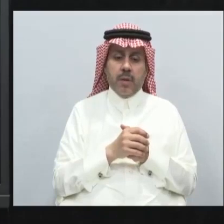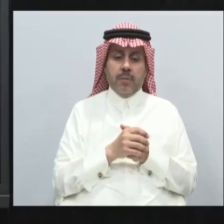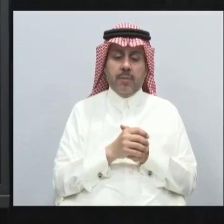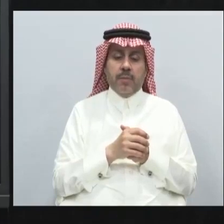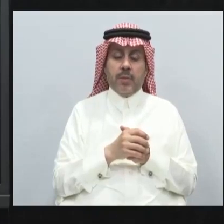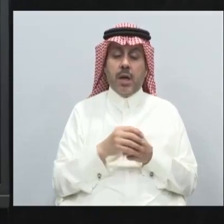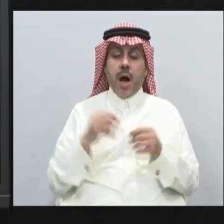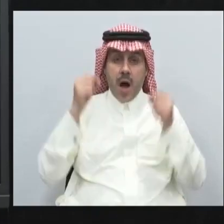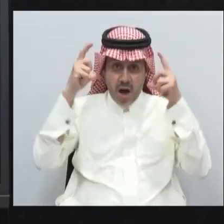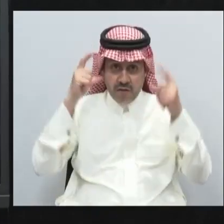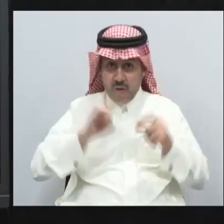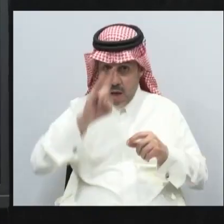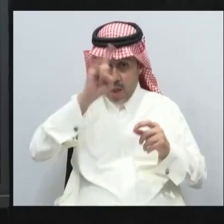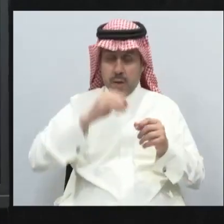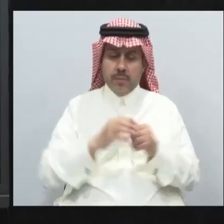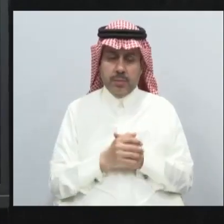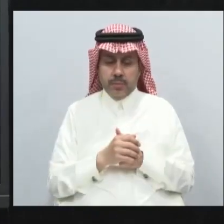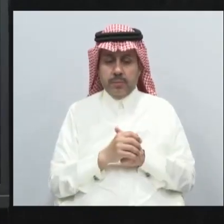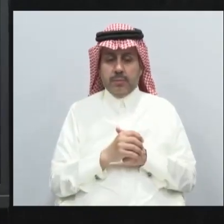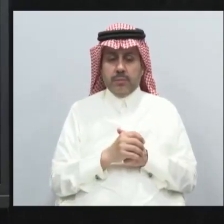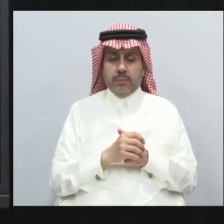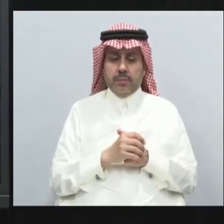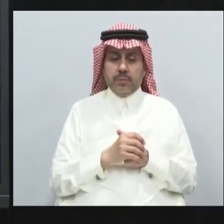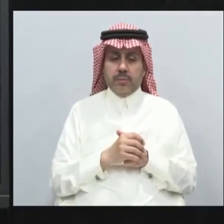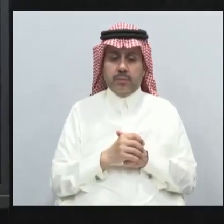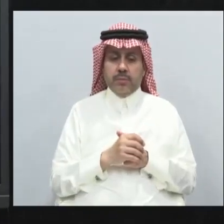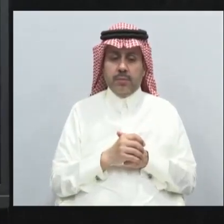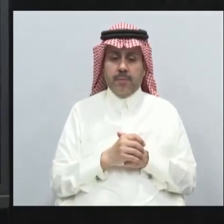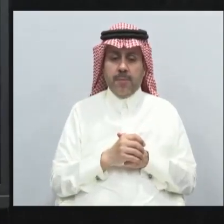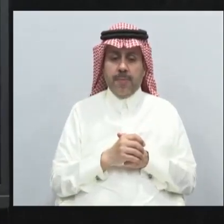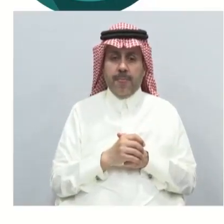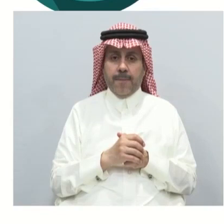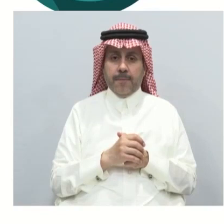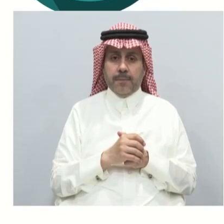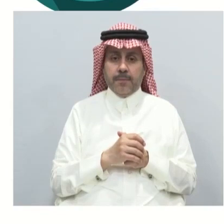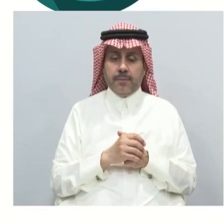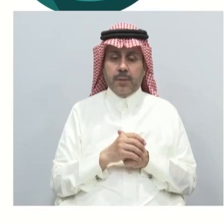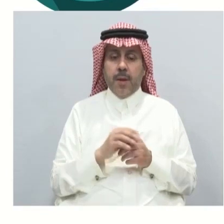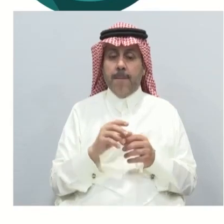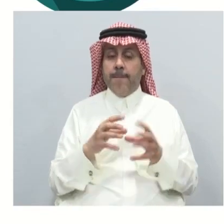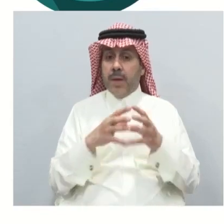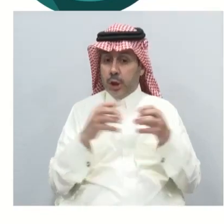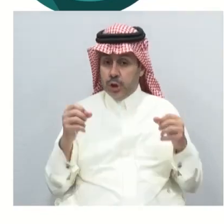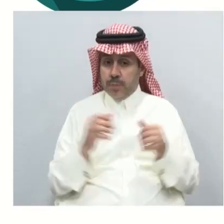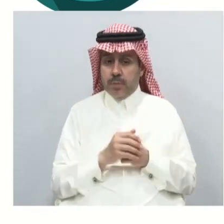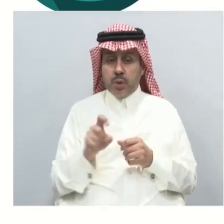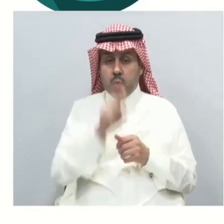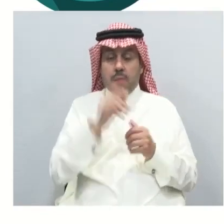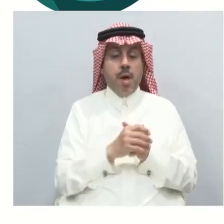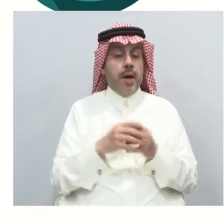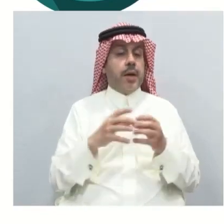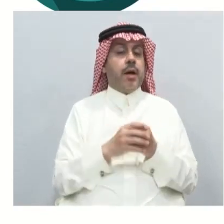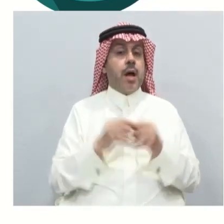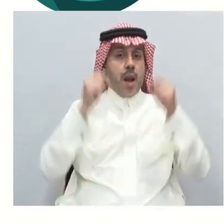تنبيه وما تثبته ما تنفيه وما تثبته ما معنى العلم بمعناها